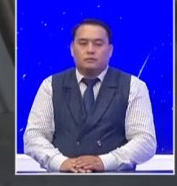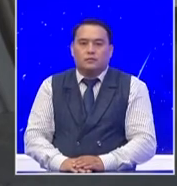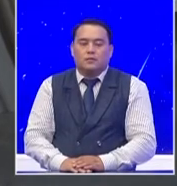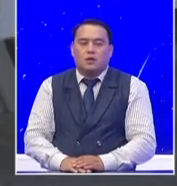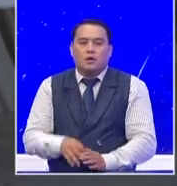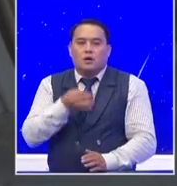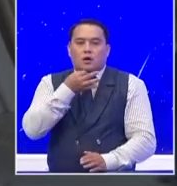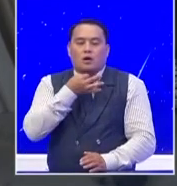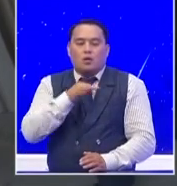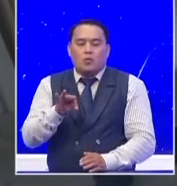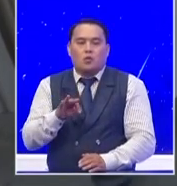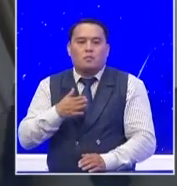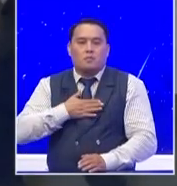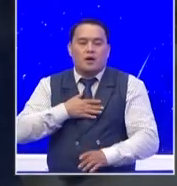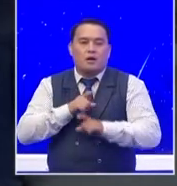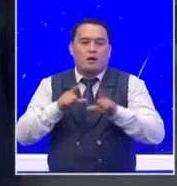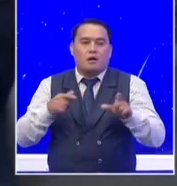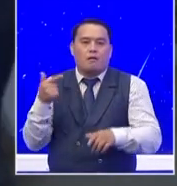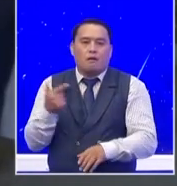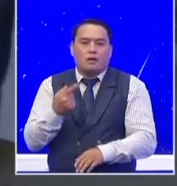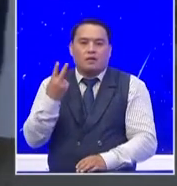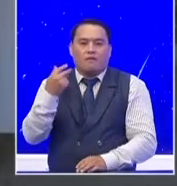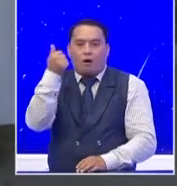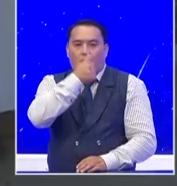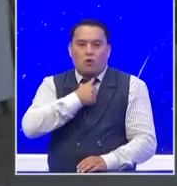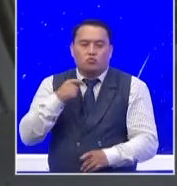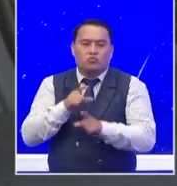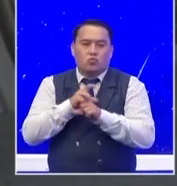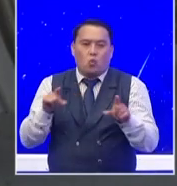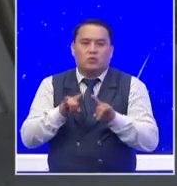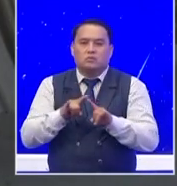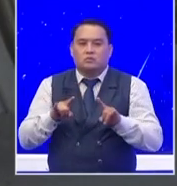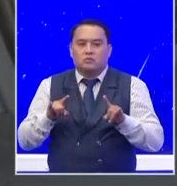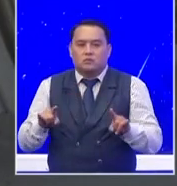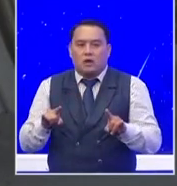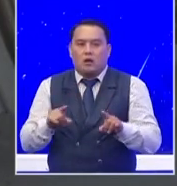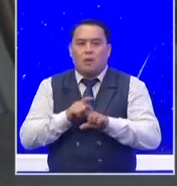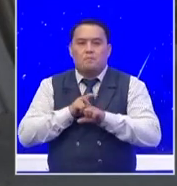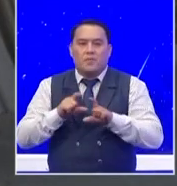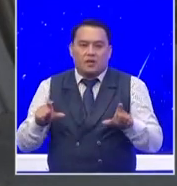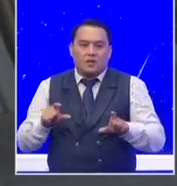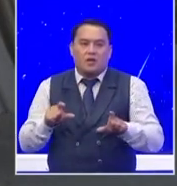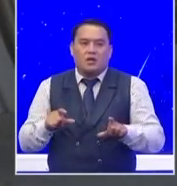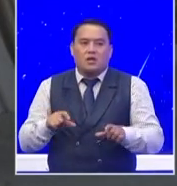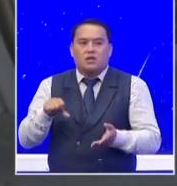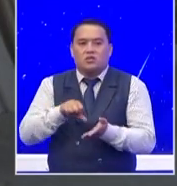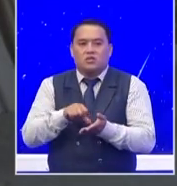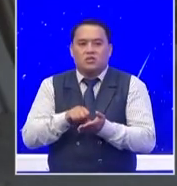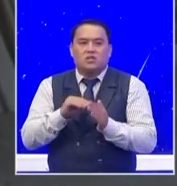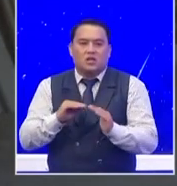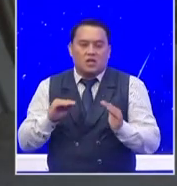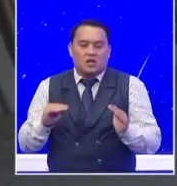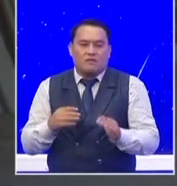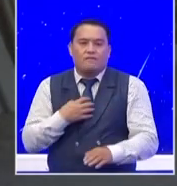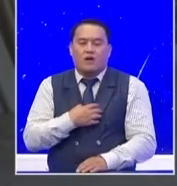Какой бы объект мы ни строили, мы всегда даем гарантию на 2 года. Школы, детские сады – это такие объекты, где присутствуют дети. А это